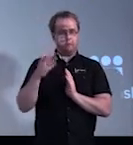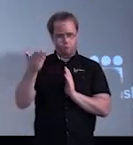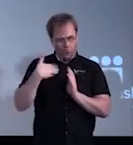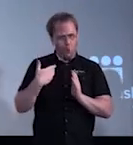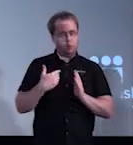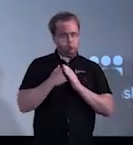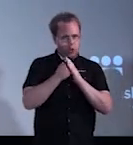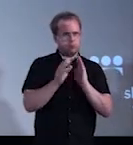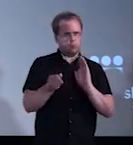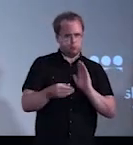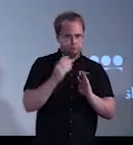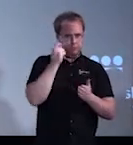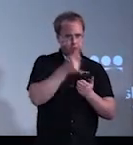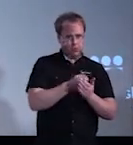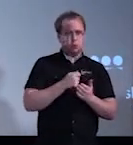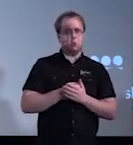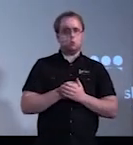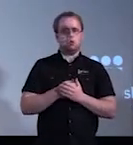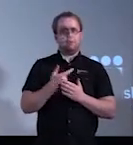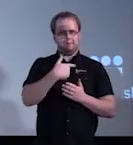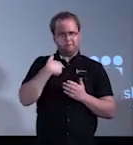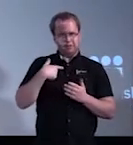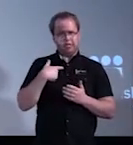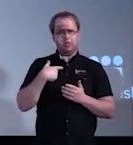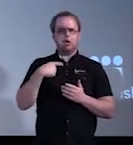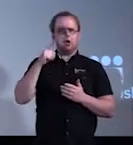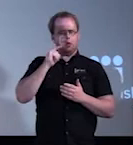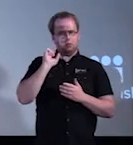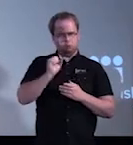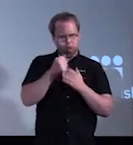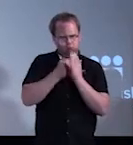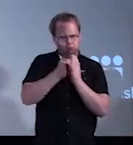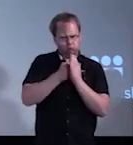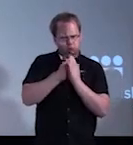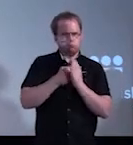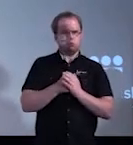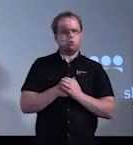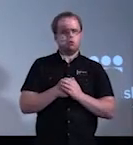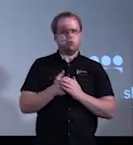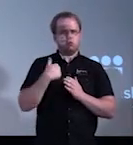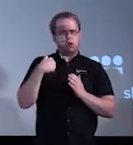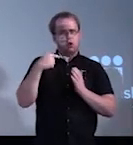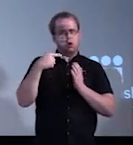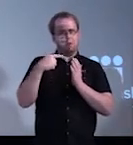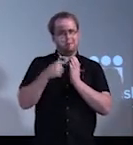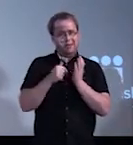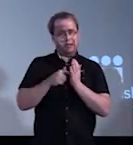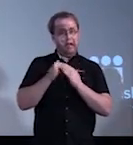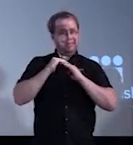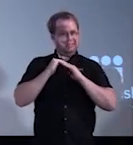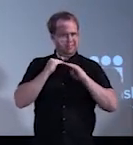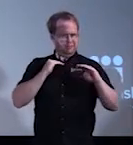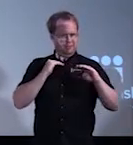stödbeslut. Så att vi måste alltid jobba med det här. Jag menar också att